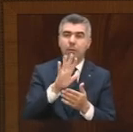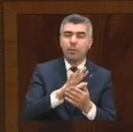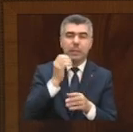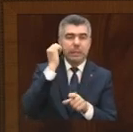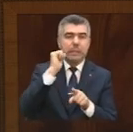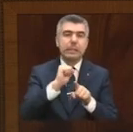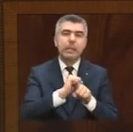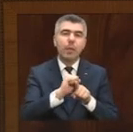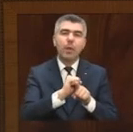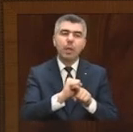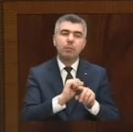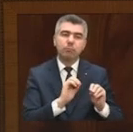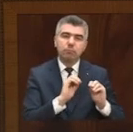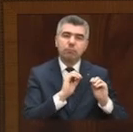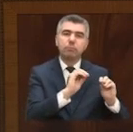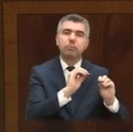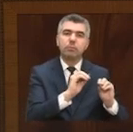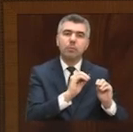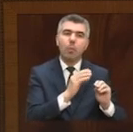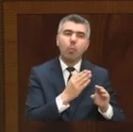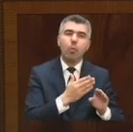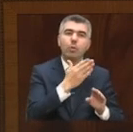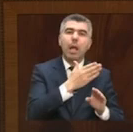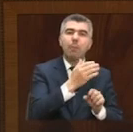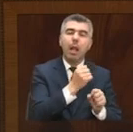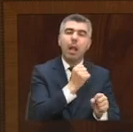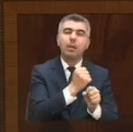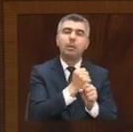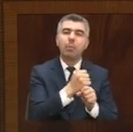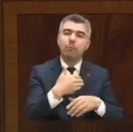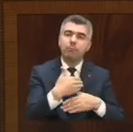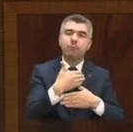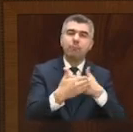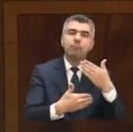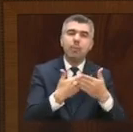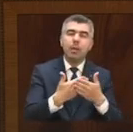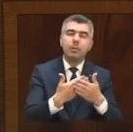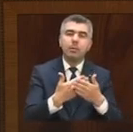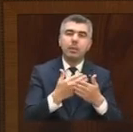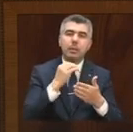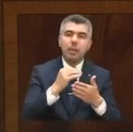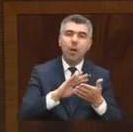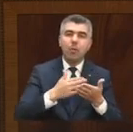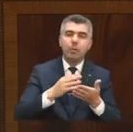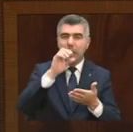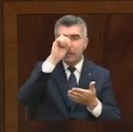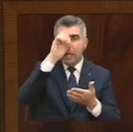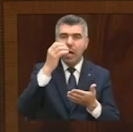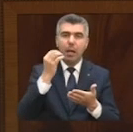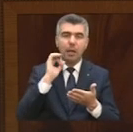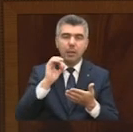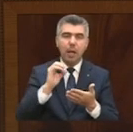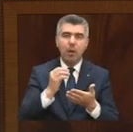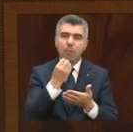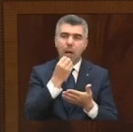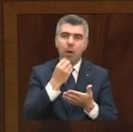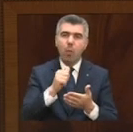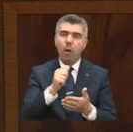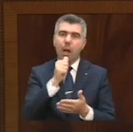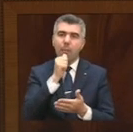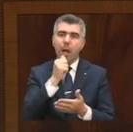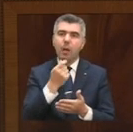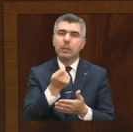التكويني بما ينسجم مع مهن المستقبل والتحديات السياده في مجال الطاقه والغداء والماء